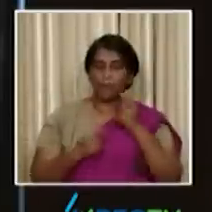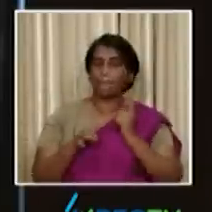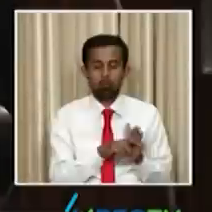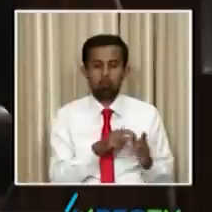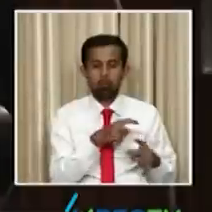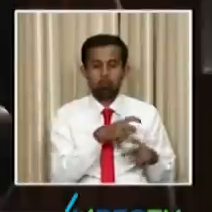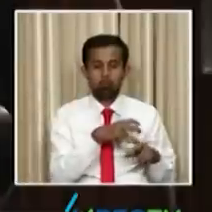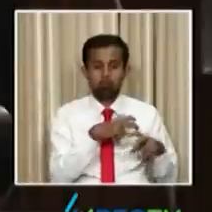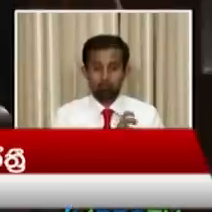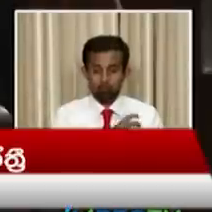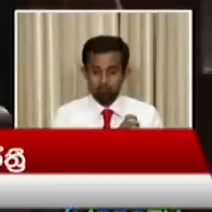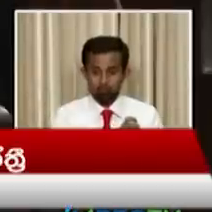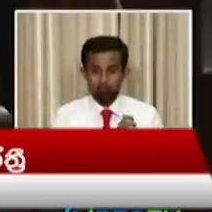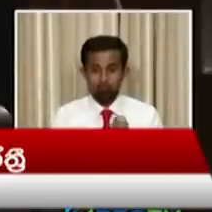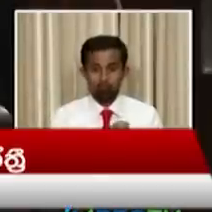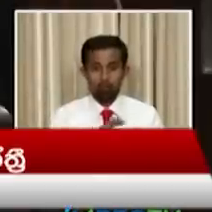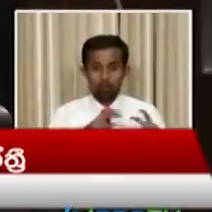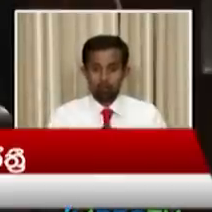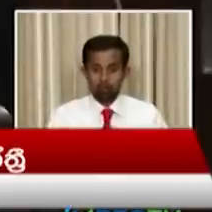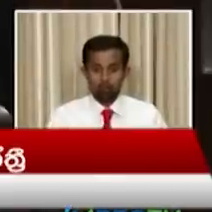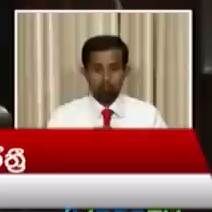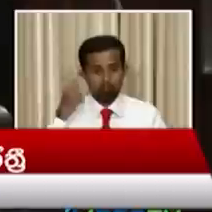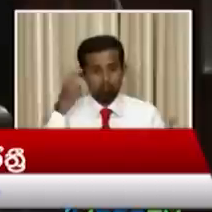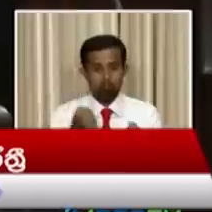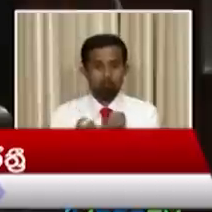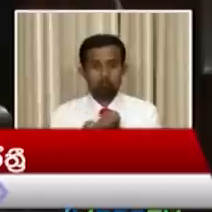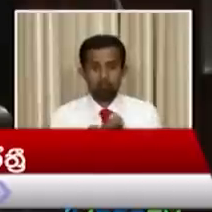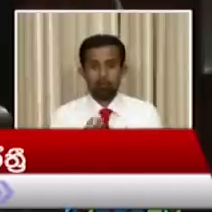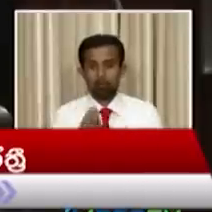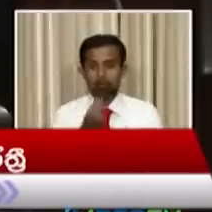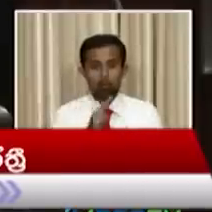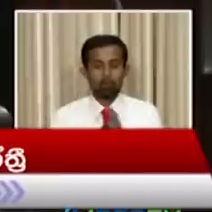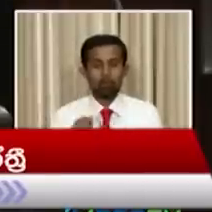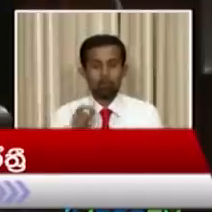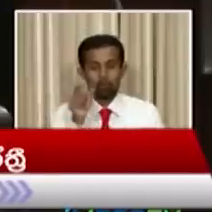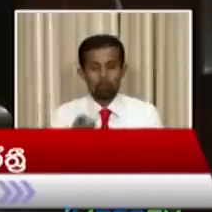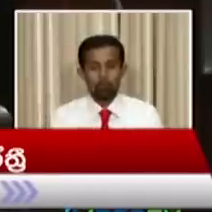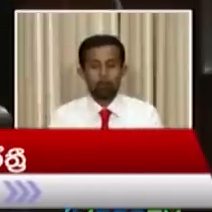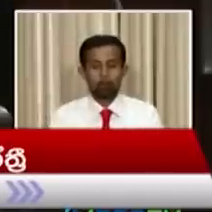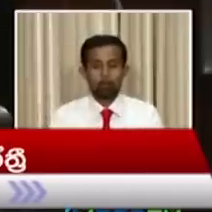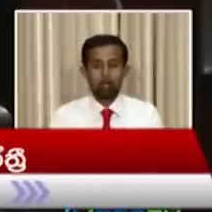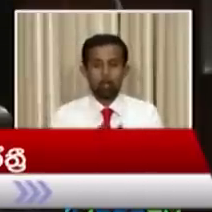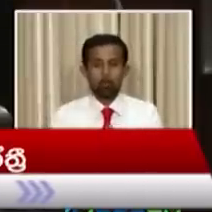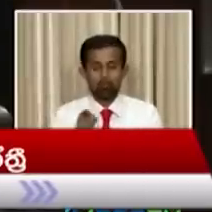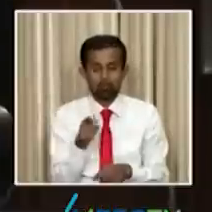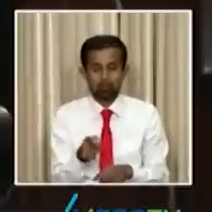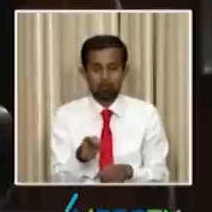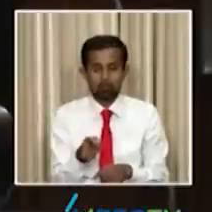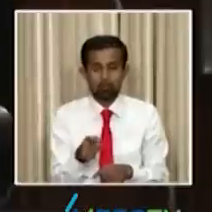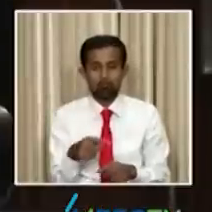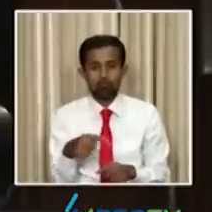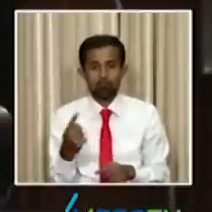අත් විදෙන්න. පුරාවිද්‍යා ස්ථානයක කැණීම සම්බන්ධයෙන් ආධාරයක් ලබා ගන්න එපා කියන ජනාධිපතිවරයා මෙවැනි ස්වාධීන කොමිෂන් සභාවක්